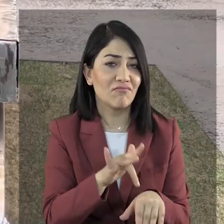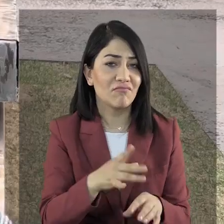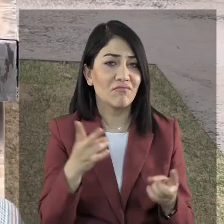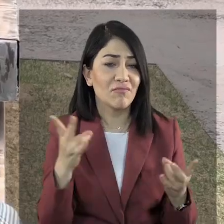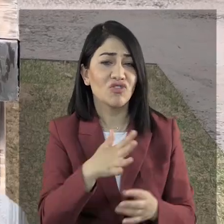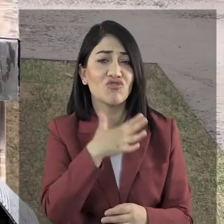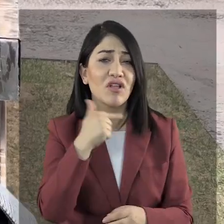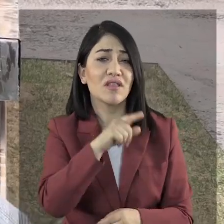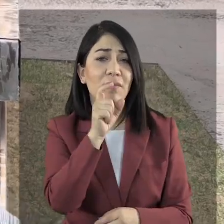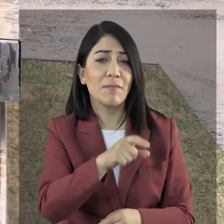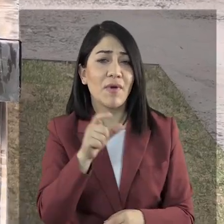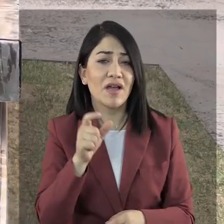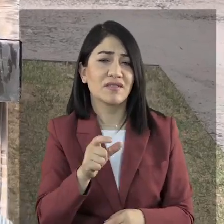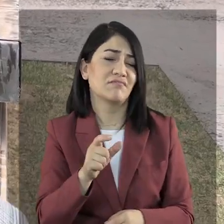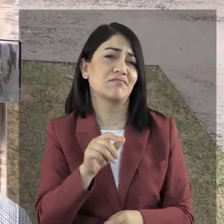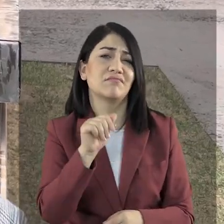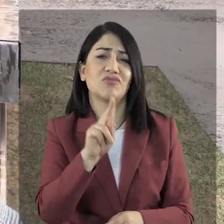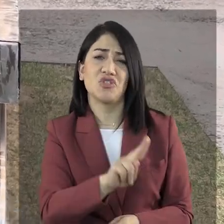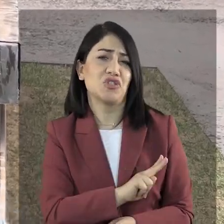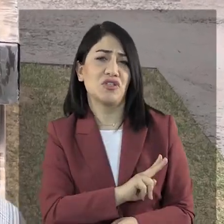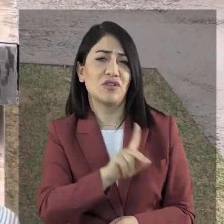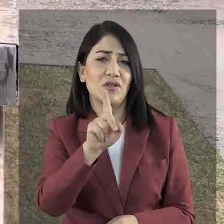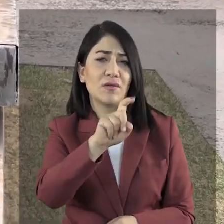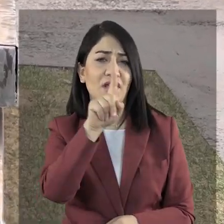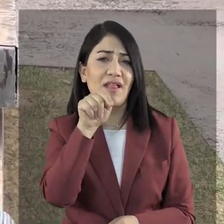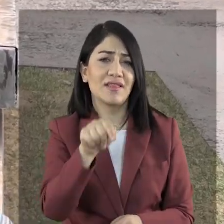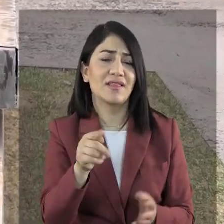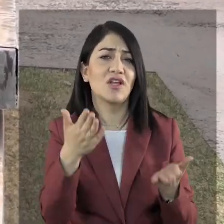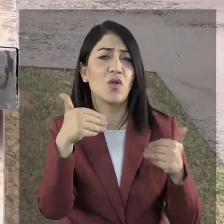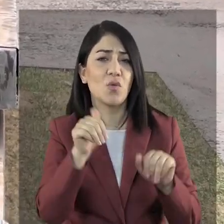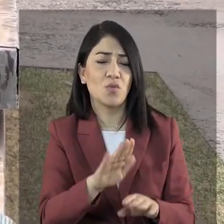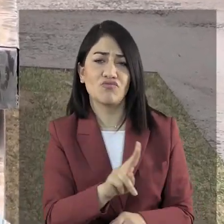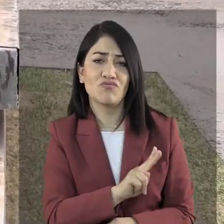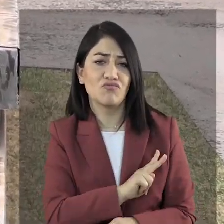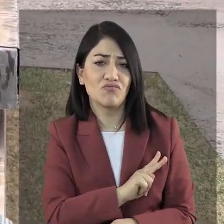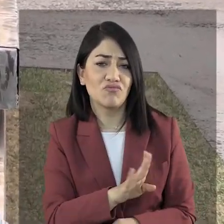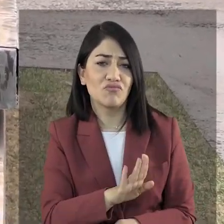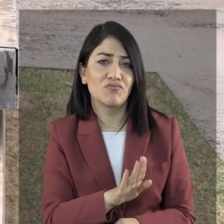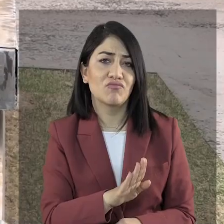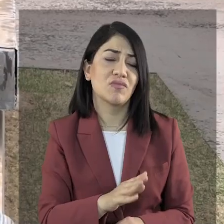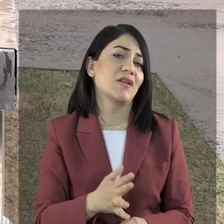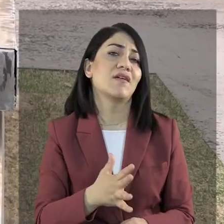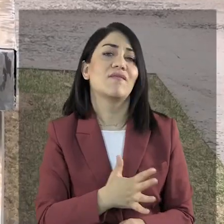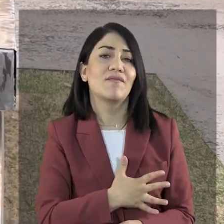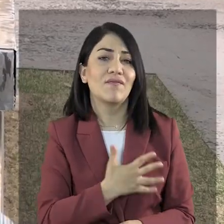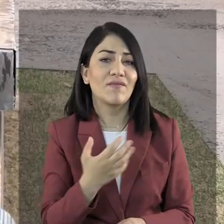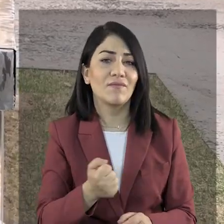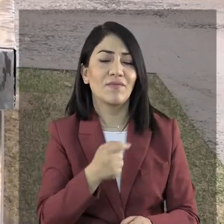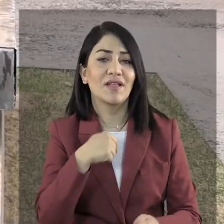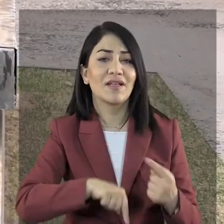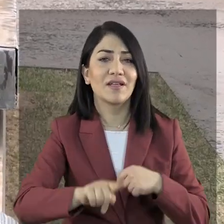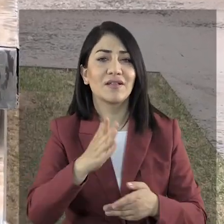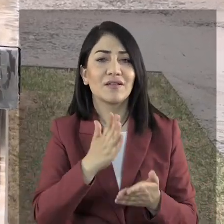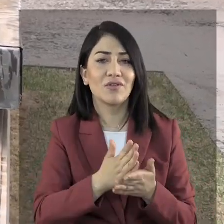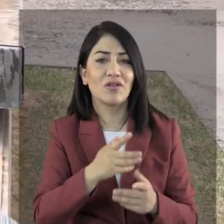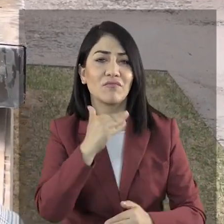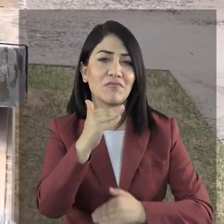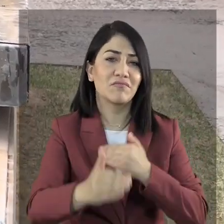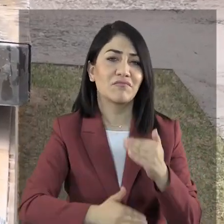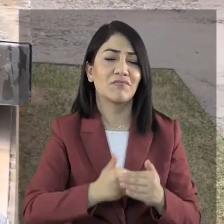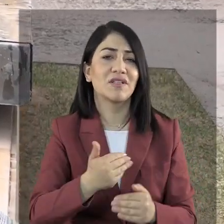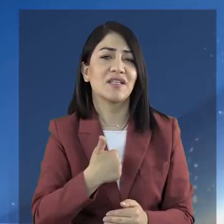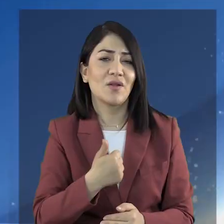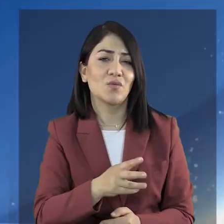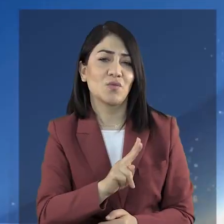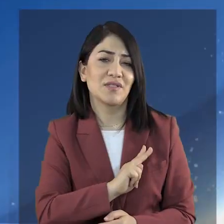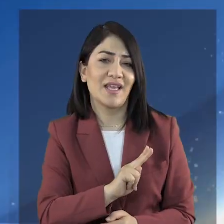որովհետև շատ մարդիկ ուղղակի անհամբեր են ու չեն սիրում խնդիրներ լուծել, այսինքն ոլորտում պետք է համբերություն եւ անդադար ինքնակատարելագործվելու ցանկություն ու